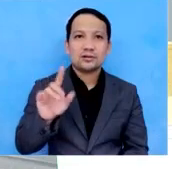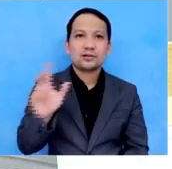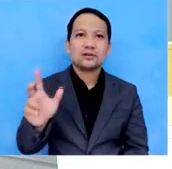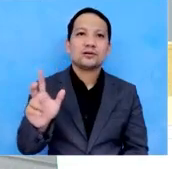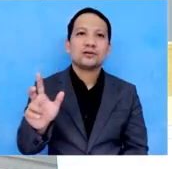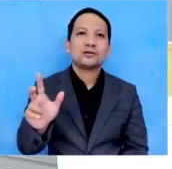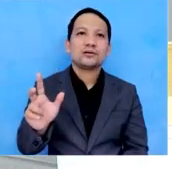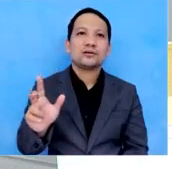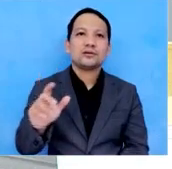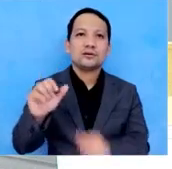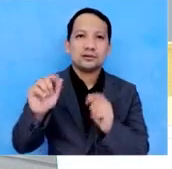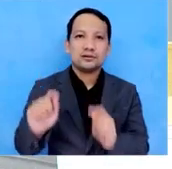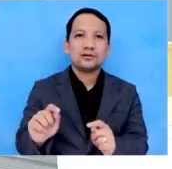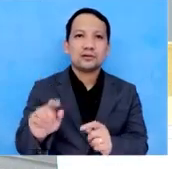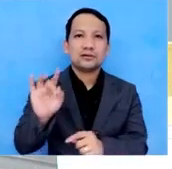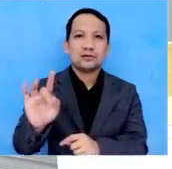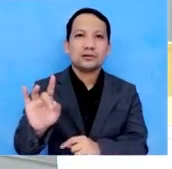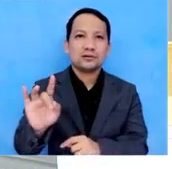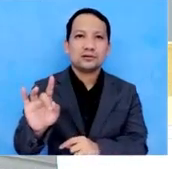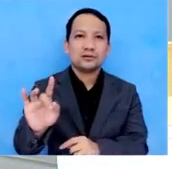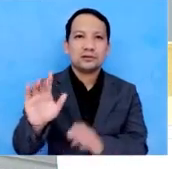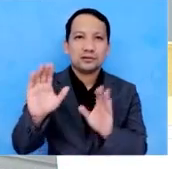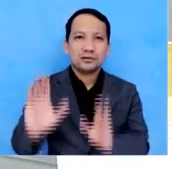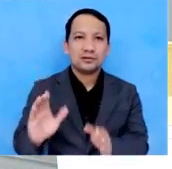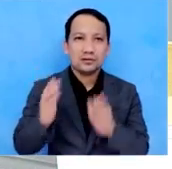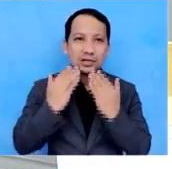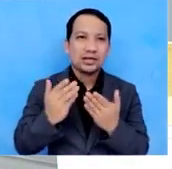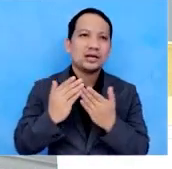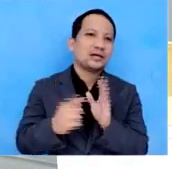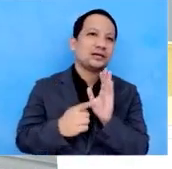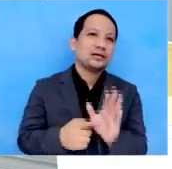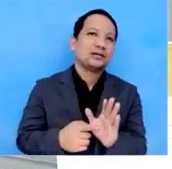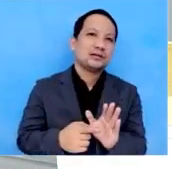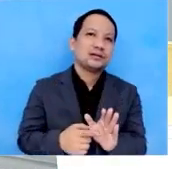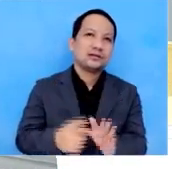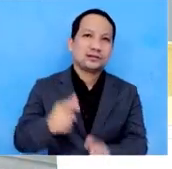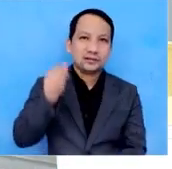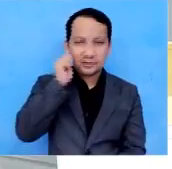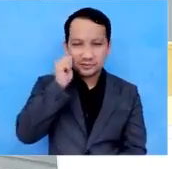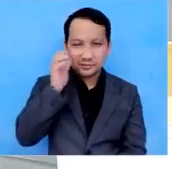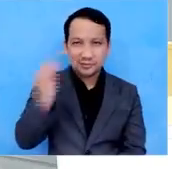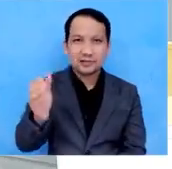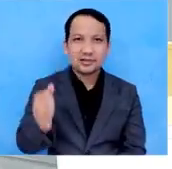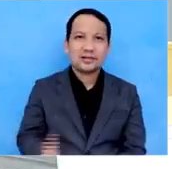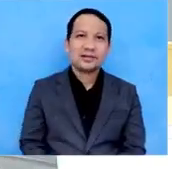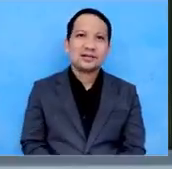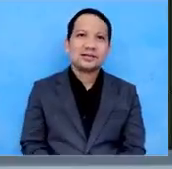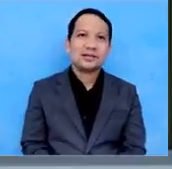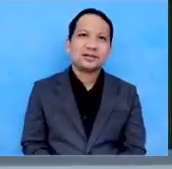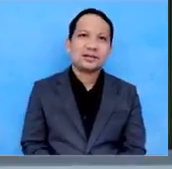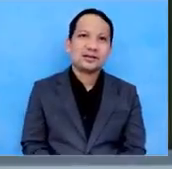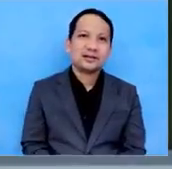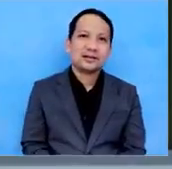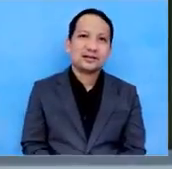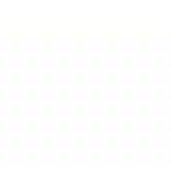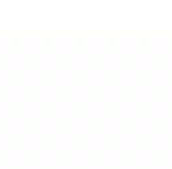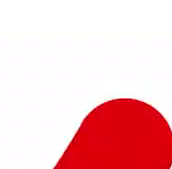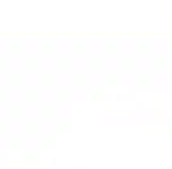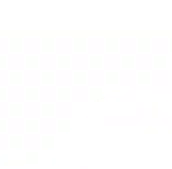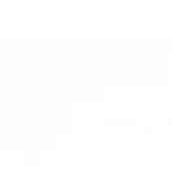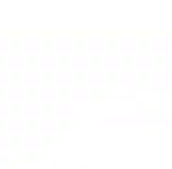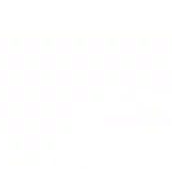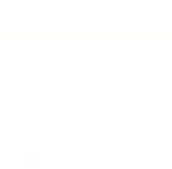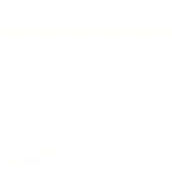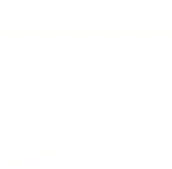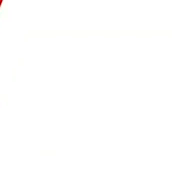sa Sabado, 8 PM naman sa Linggo. Maraming salamat. Aubrey Caraan. Thank you so much, Frontline sa Umaga. Thank you, Ms. Gretchen.